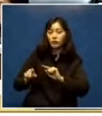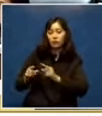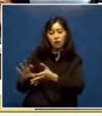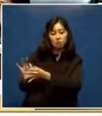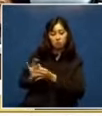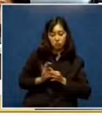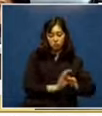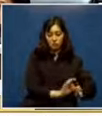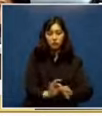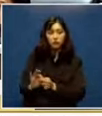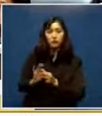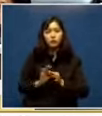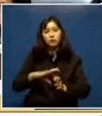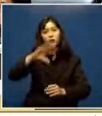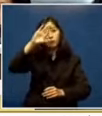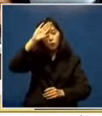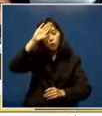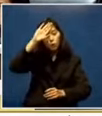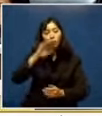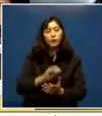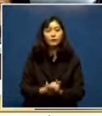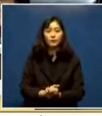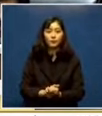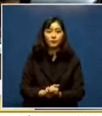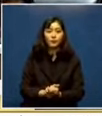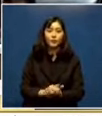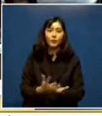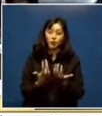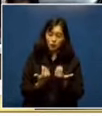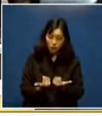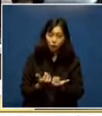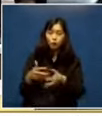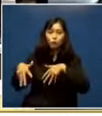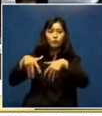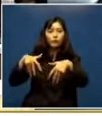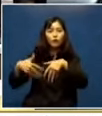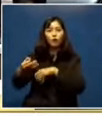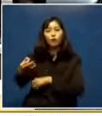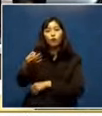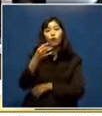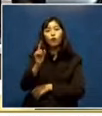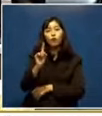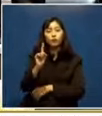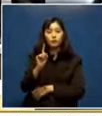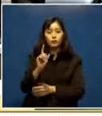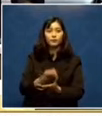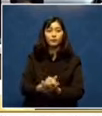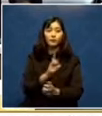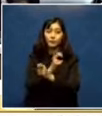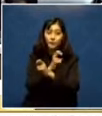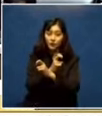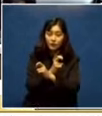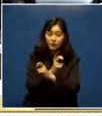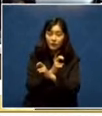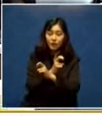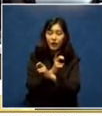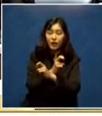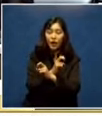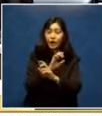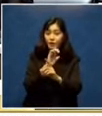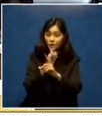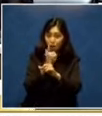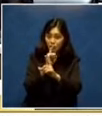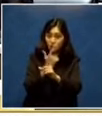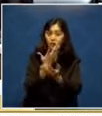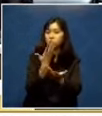ายท่านประธานครับทั้งนี้ผมยังได้รับร้องเรียนว่าพบสารพิษเช่นตะกั่วอลูมิเนียมที่ลักลอ